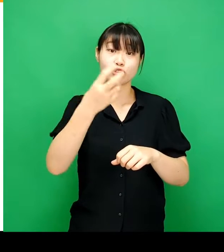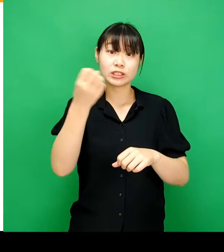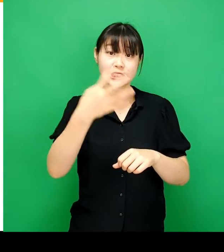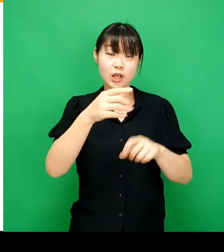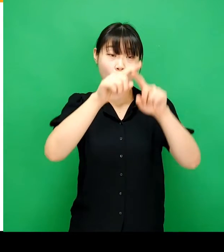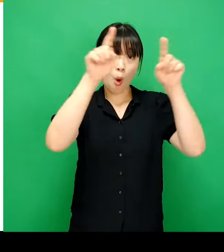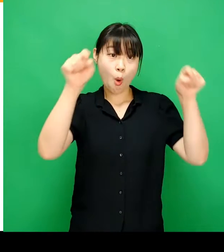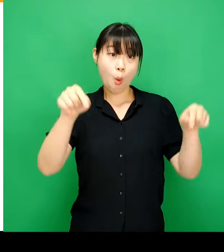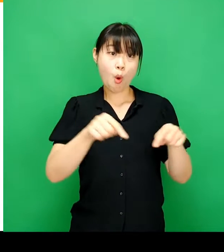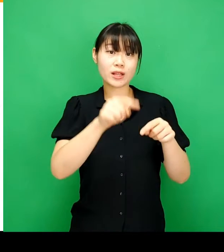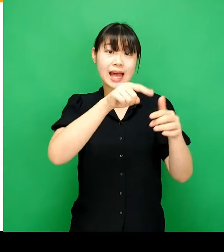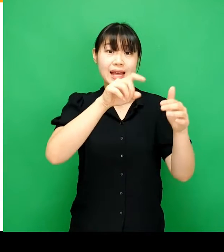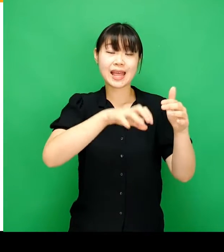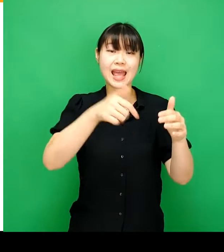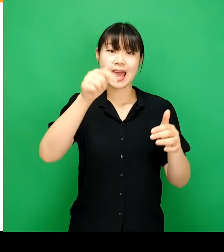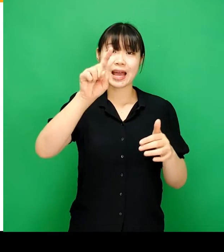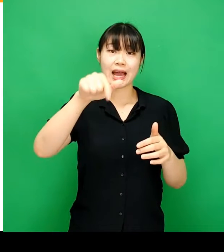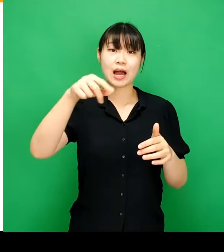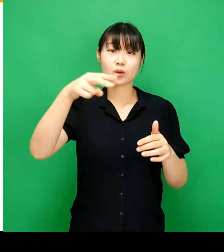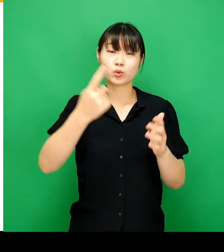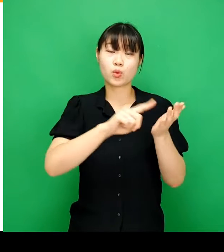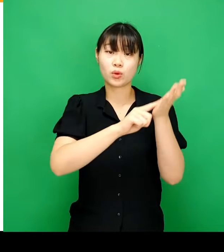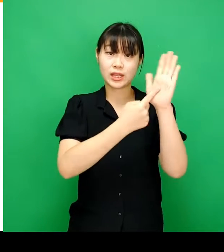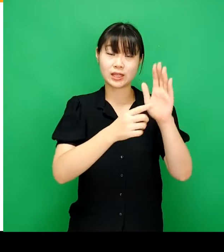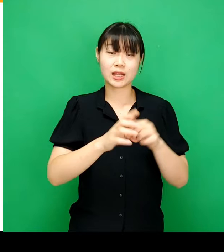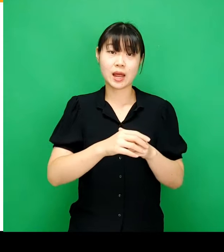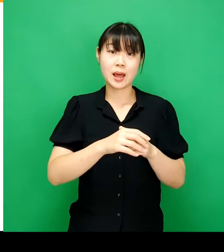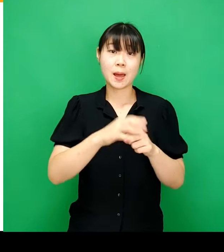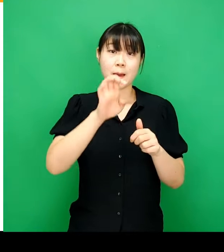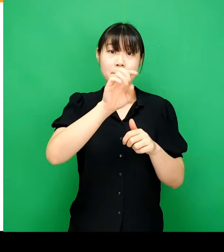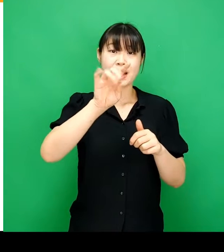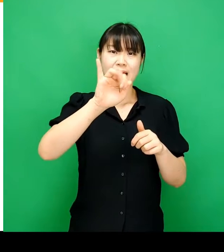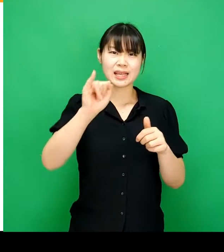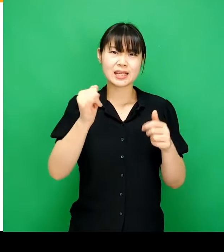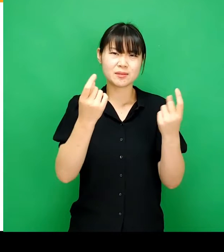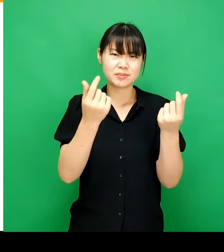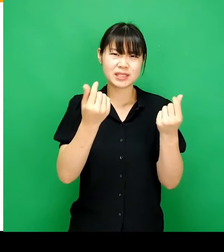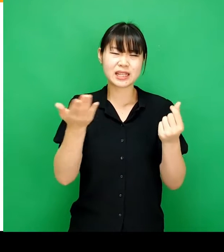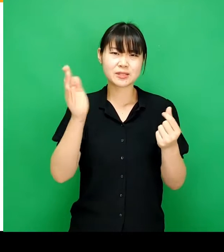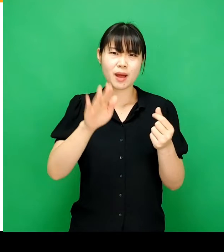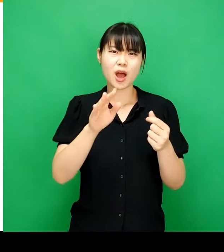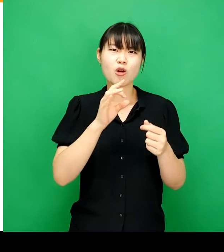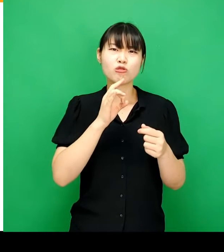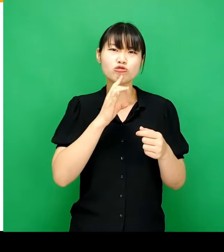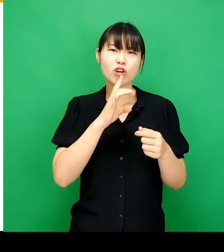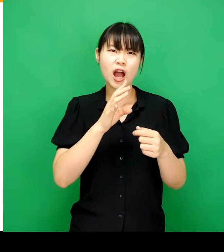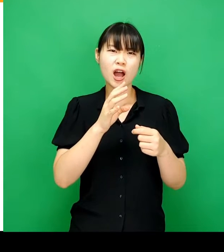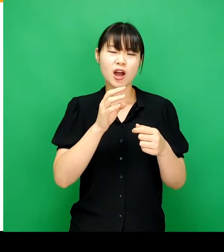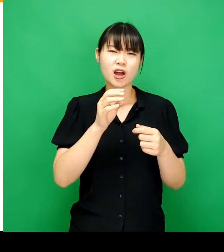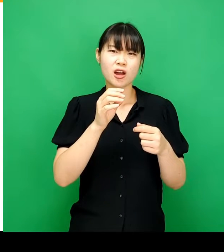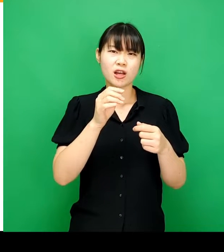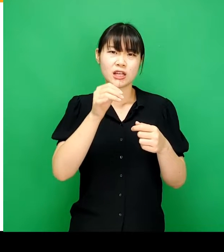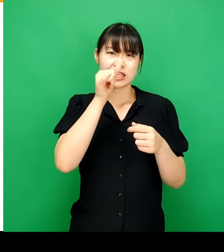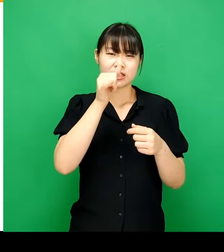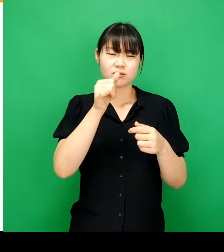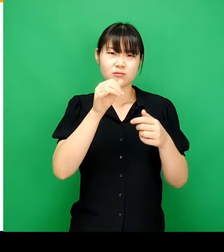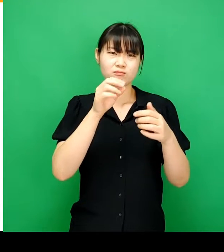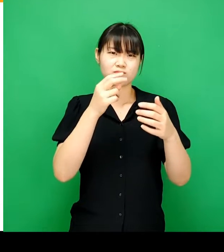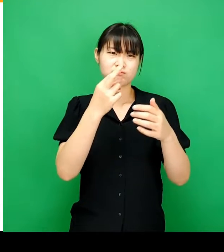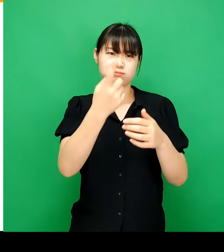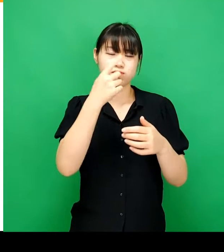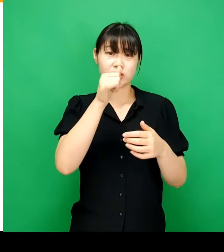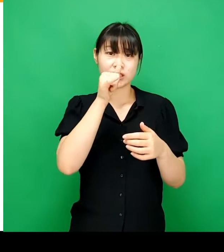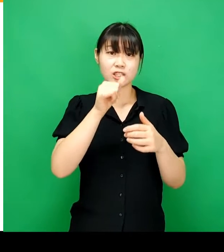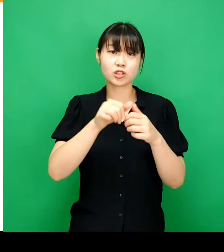파이 차트에서 수치는 원 안의 각도로 나타납니다. 파이 차트와 유사하지만 중앙이 뚫려 있는 도넛